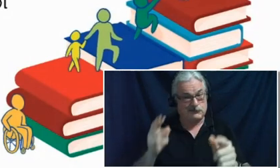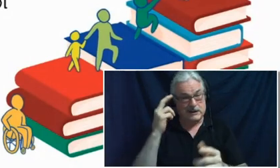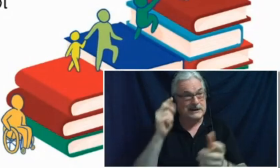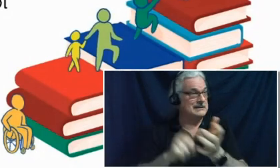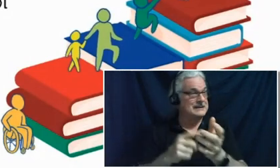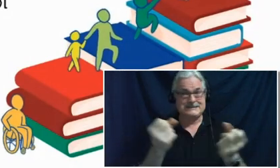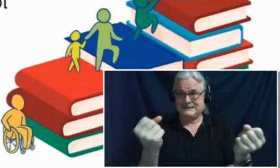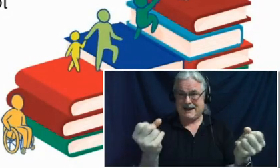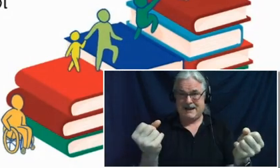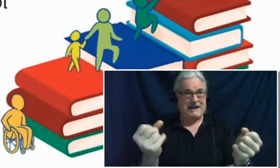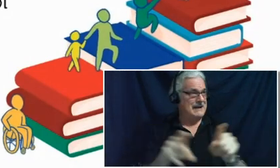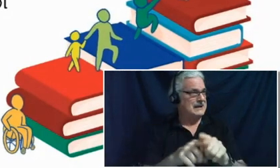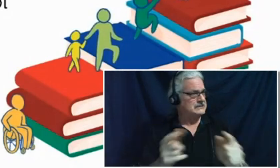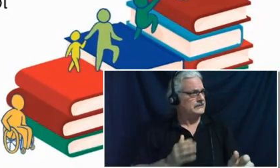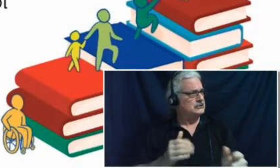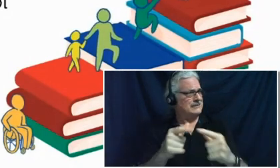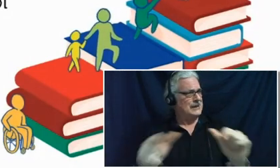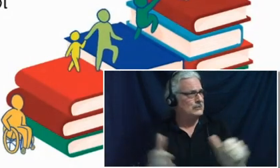officielle. Les